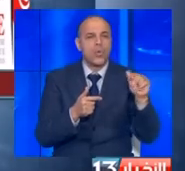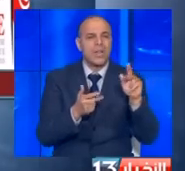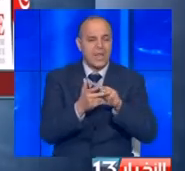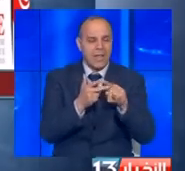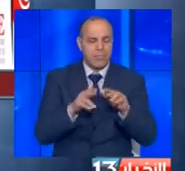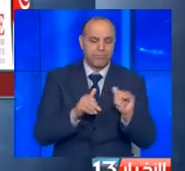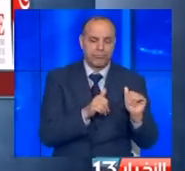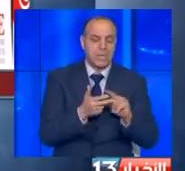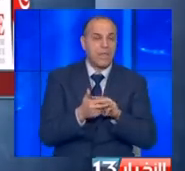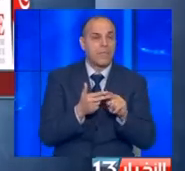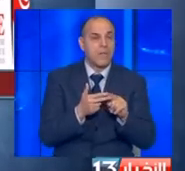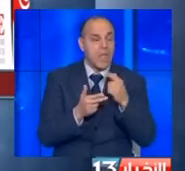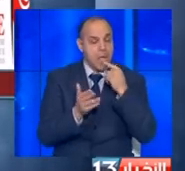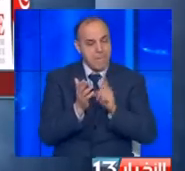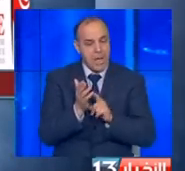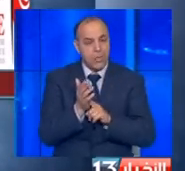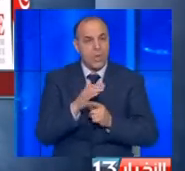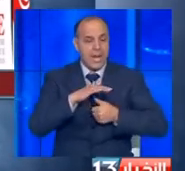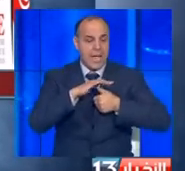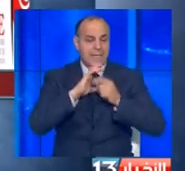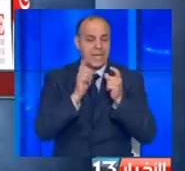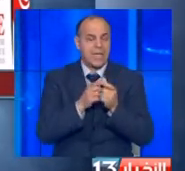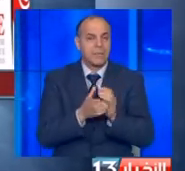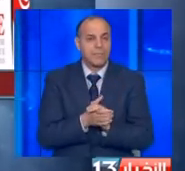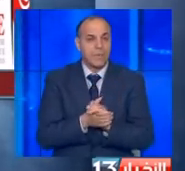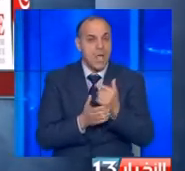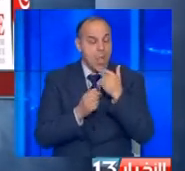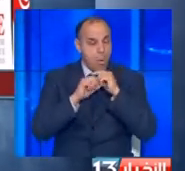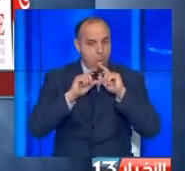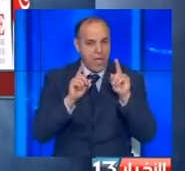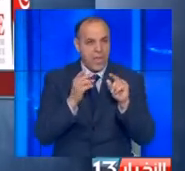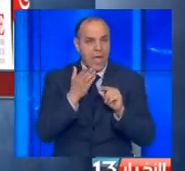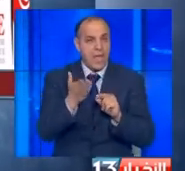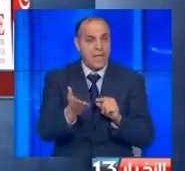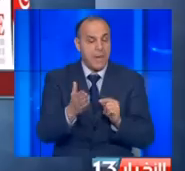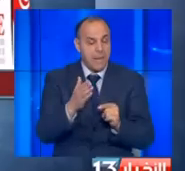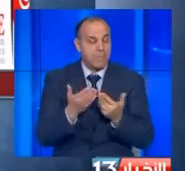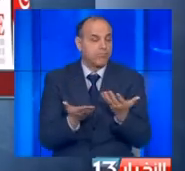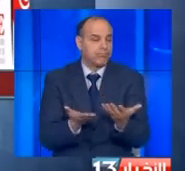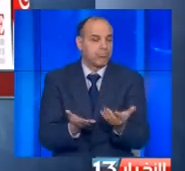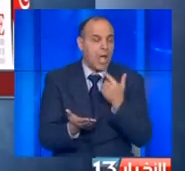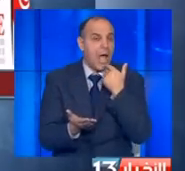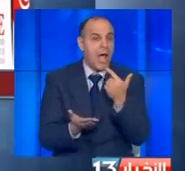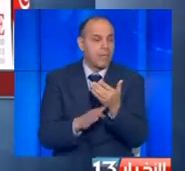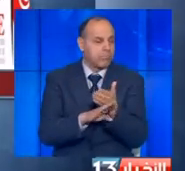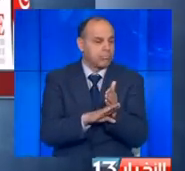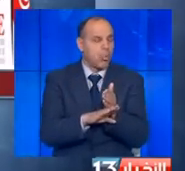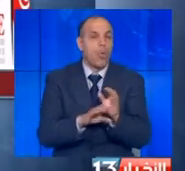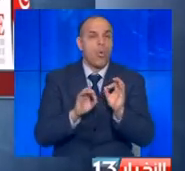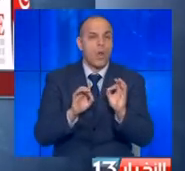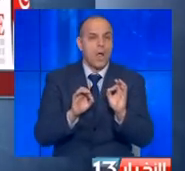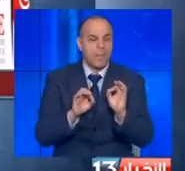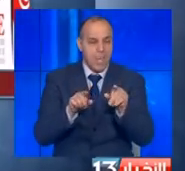بحوث وفق ما اكده رئيس الهيئه الذي بين انها تكون بذلك قد استكملت ما هو